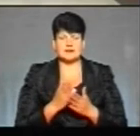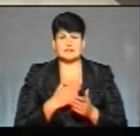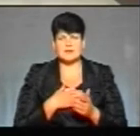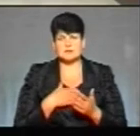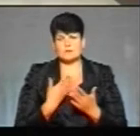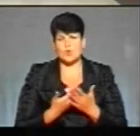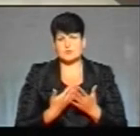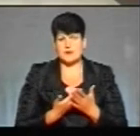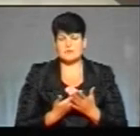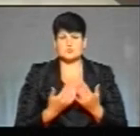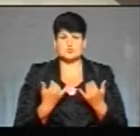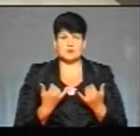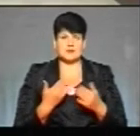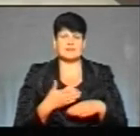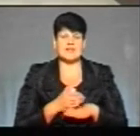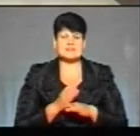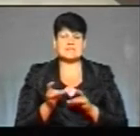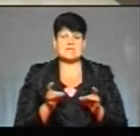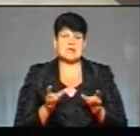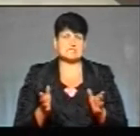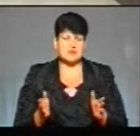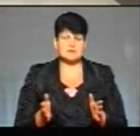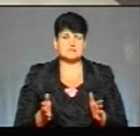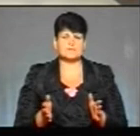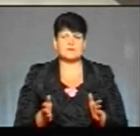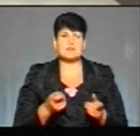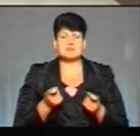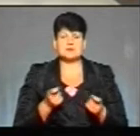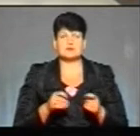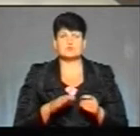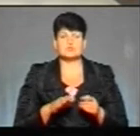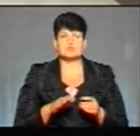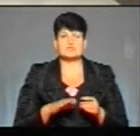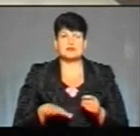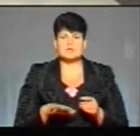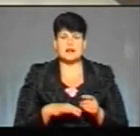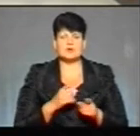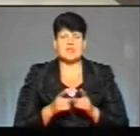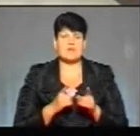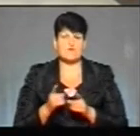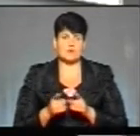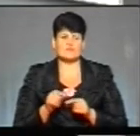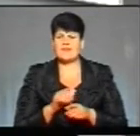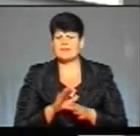сьогодні децентралізації і адміністративно-територіальної реформи, вона не є